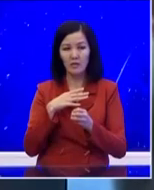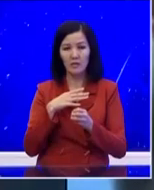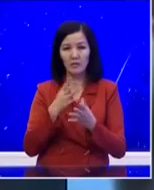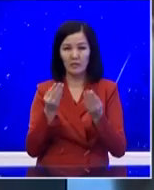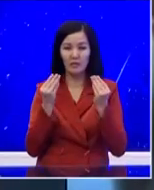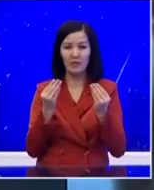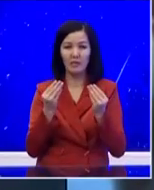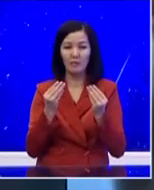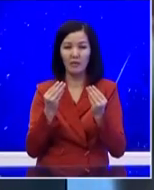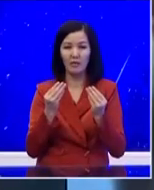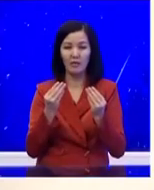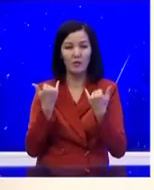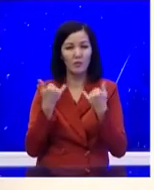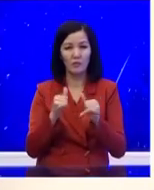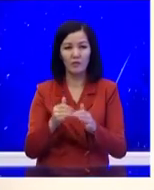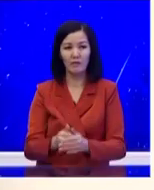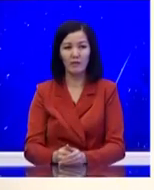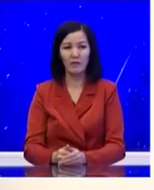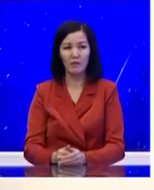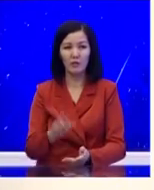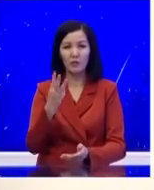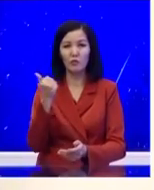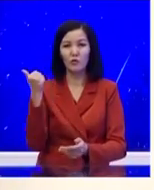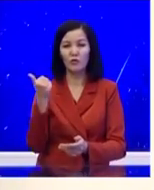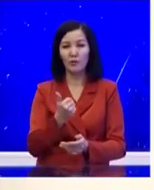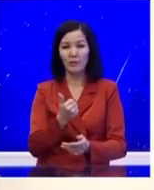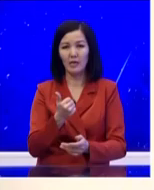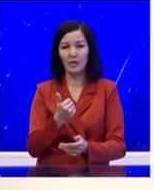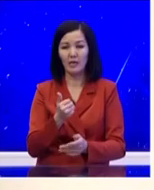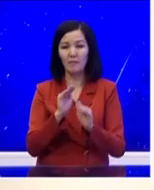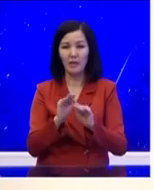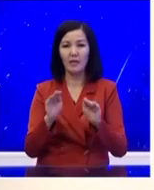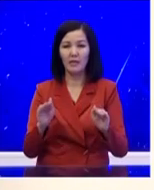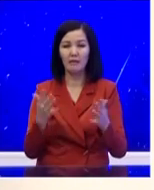Керемет, керемет, қандай тамаша. Үшінші аптаға жеткенде уже балалардың